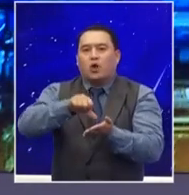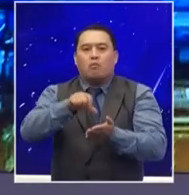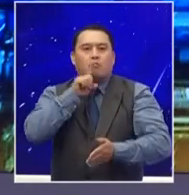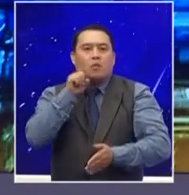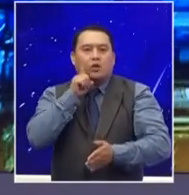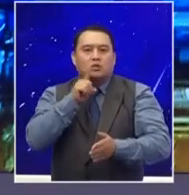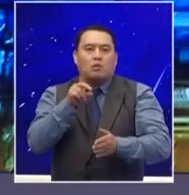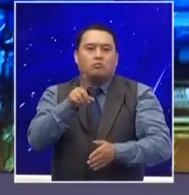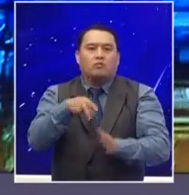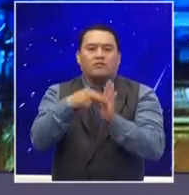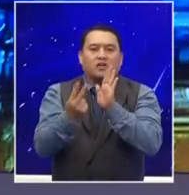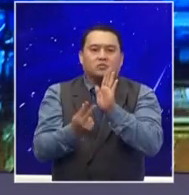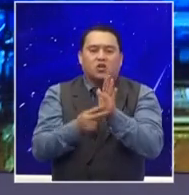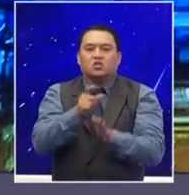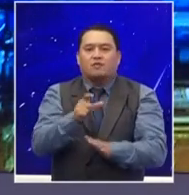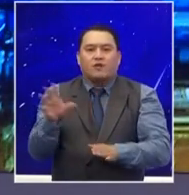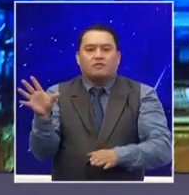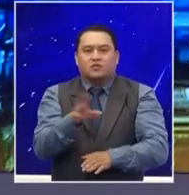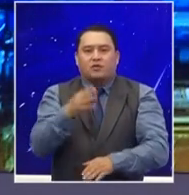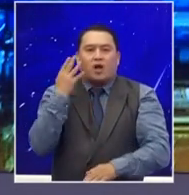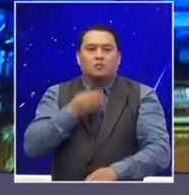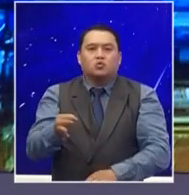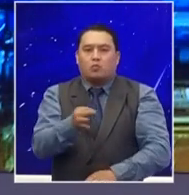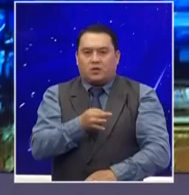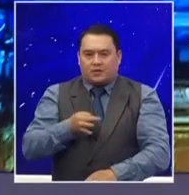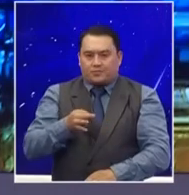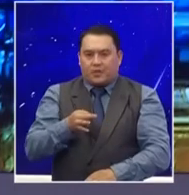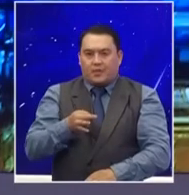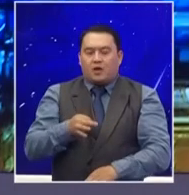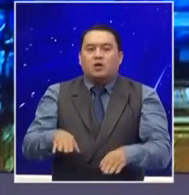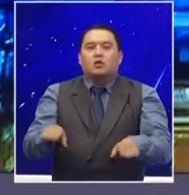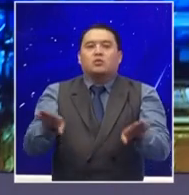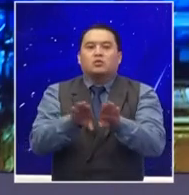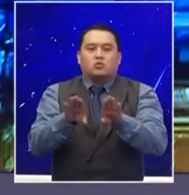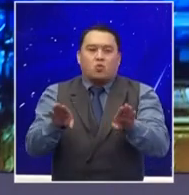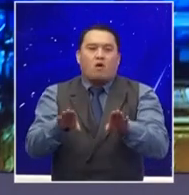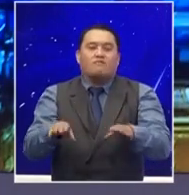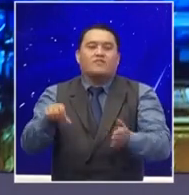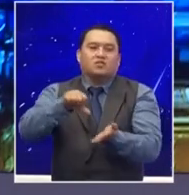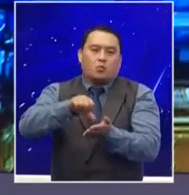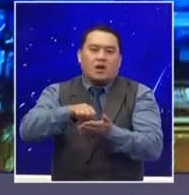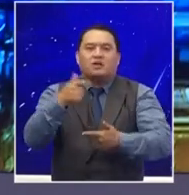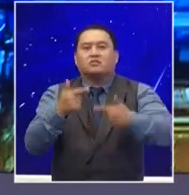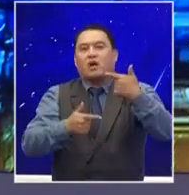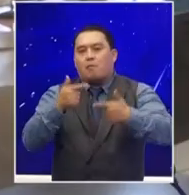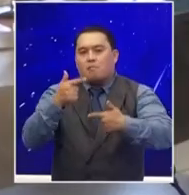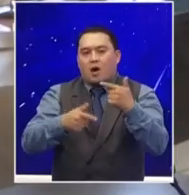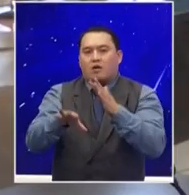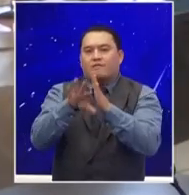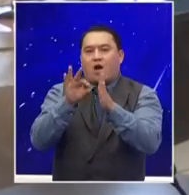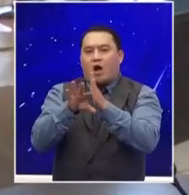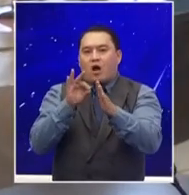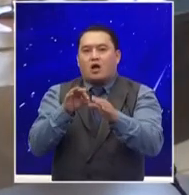участие 18 импровизаторов со всех уголков края ЖТСУ. Очередность выступления соперников определялась по